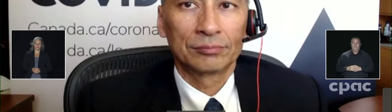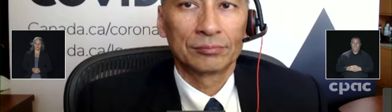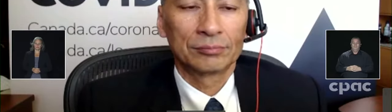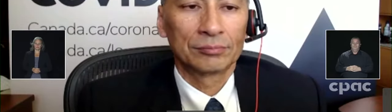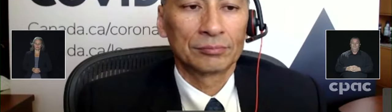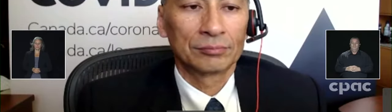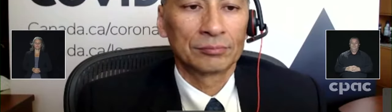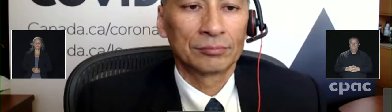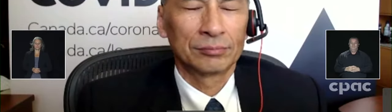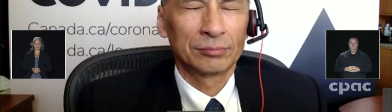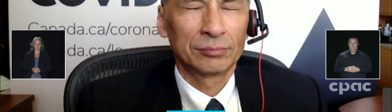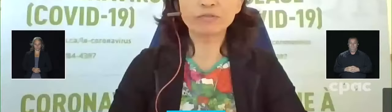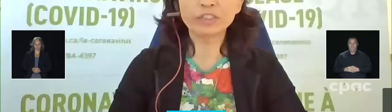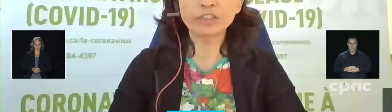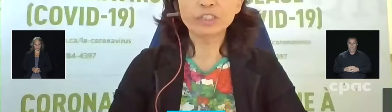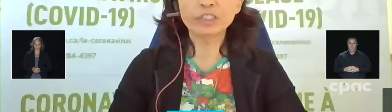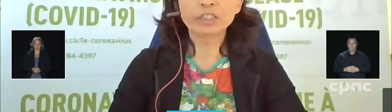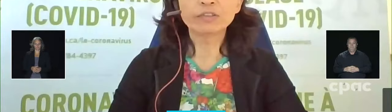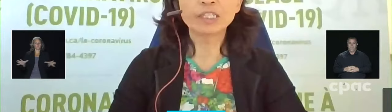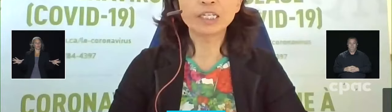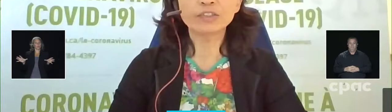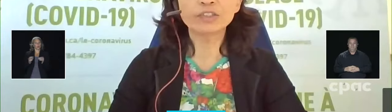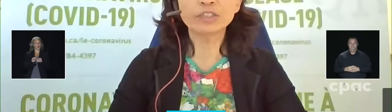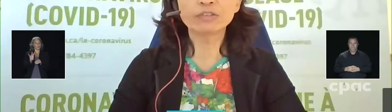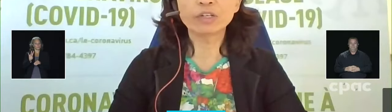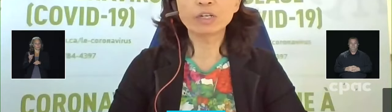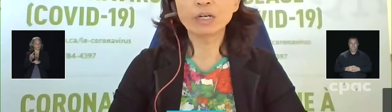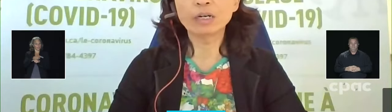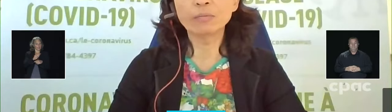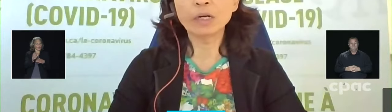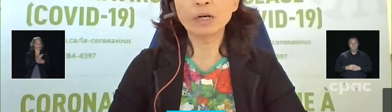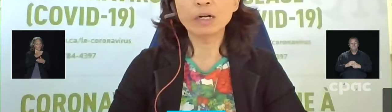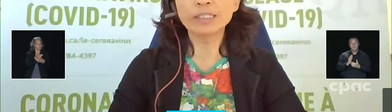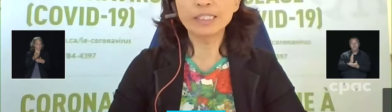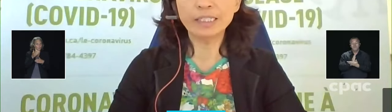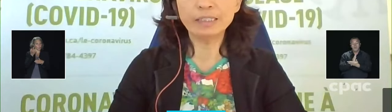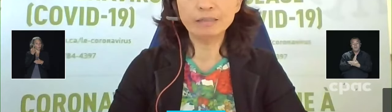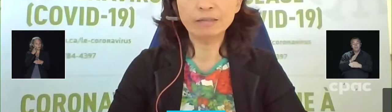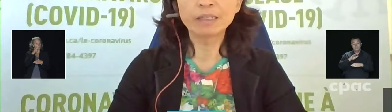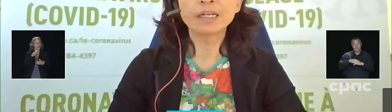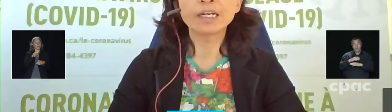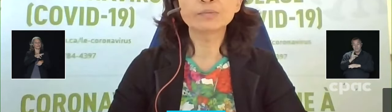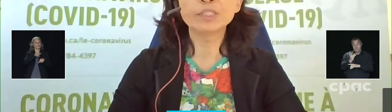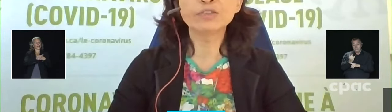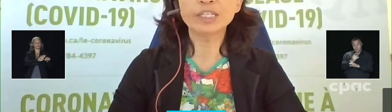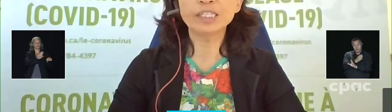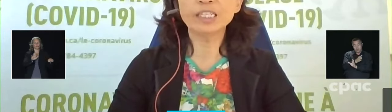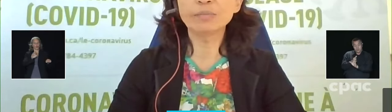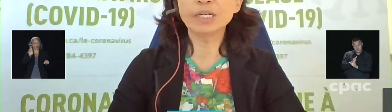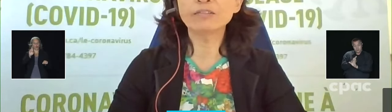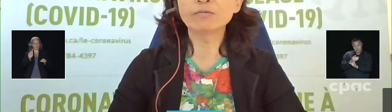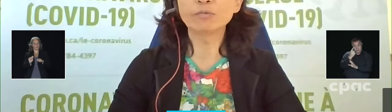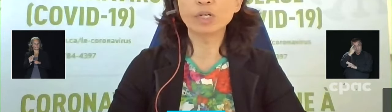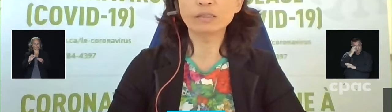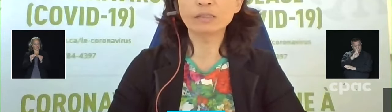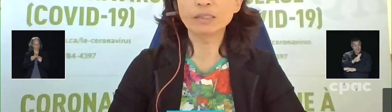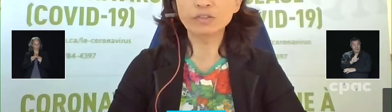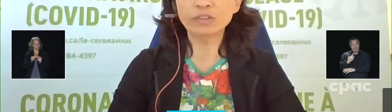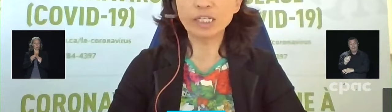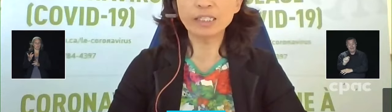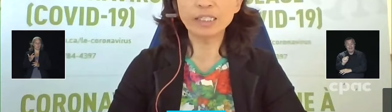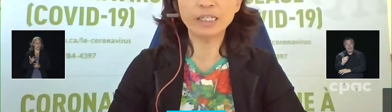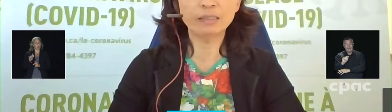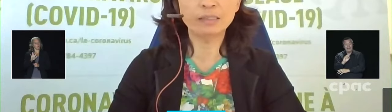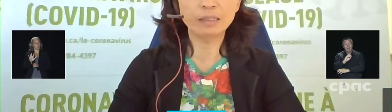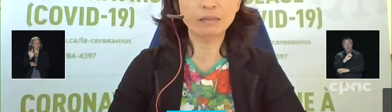Great. The 7-day moving average for the national RT has been trending above 1